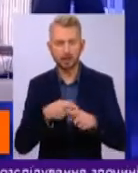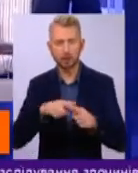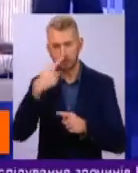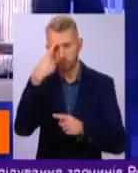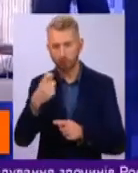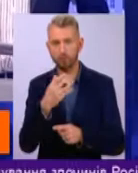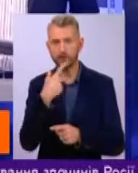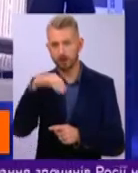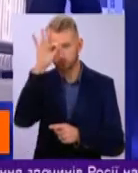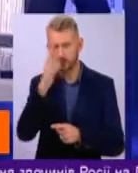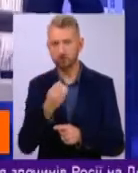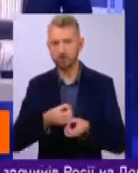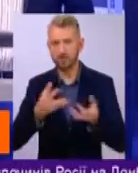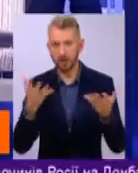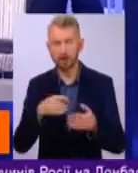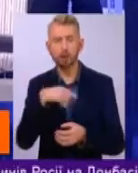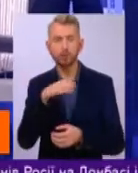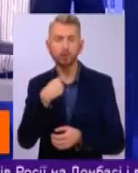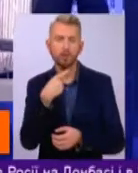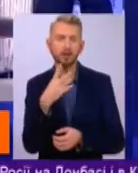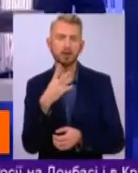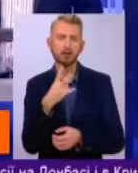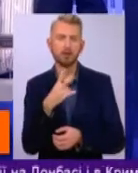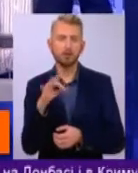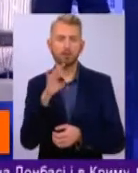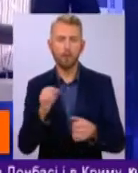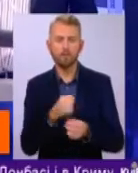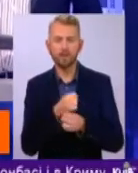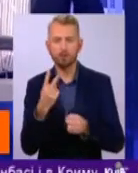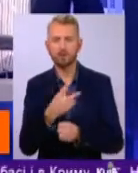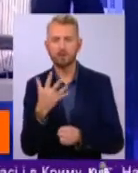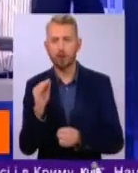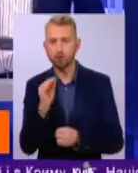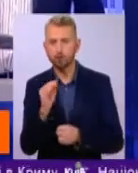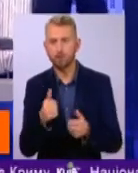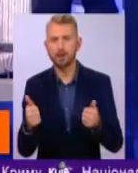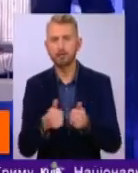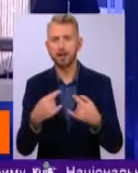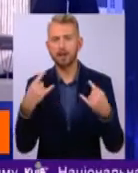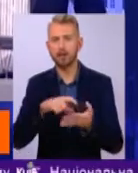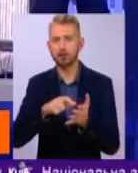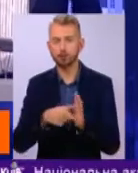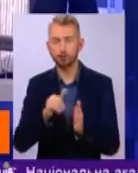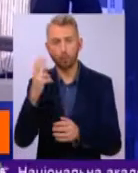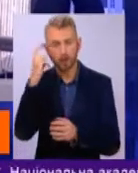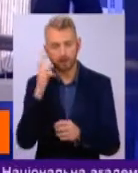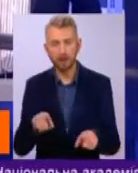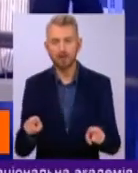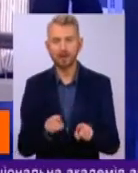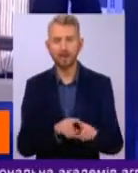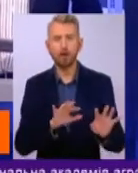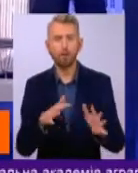повідомили у Нацполіції ще в день. Говоритимуть, зокрема, і про вибух 25 жовтня біля телестудії у Києві, адже такі